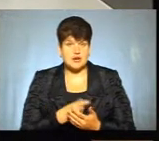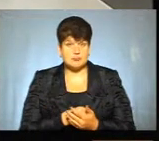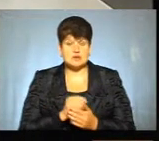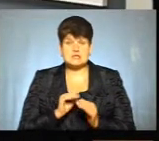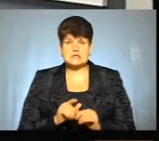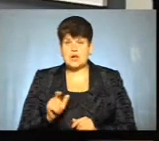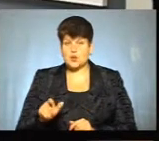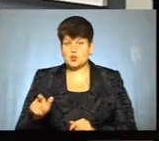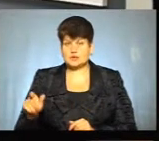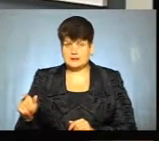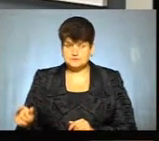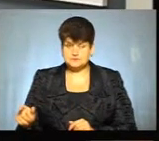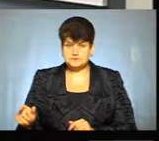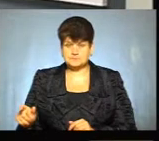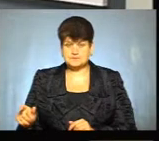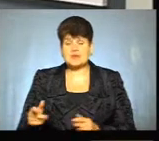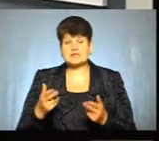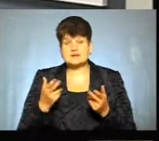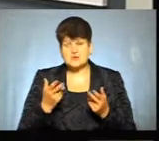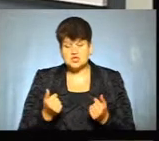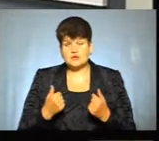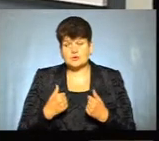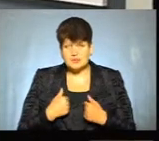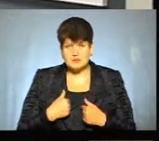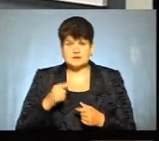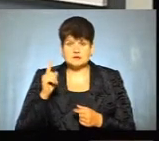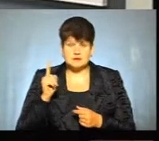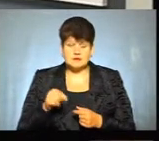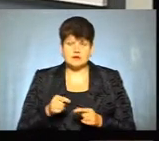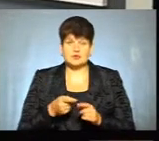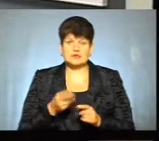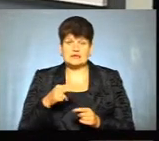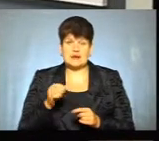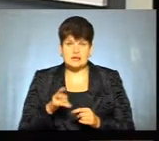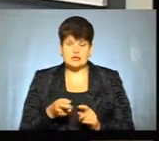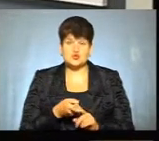щеплюються люди. Звичайно, я володію даними стосовно лише